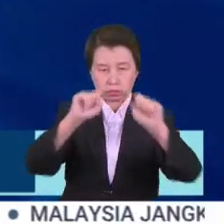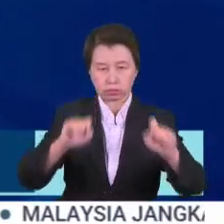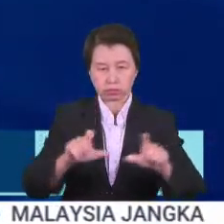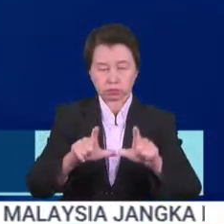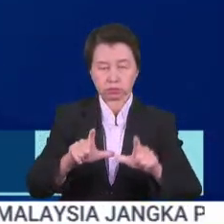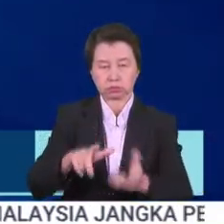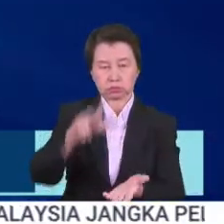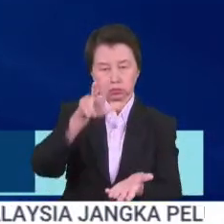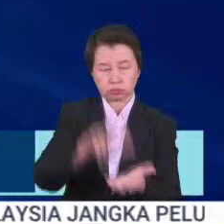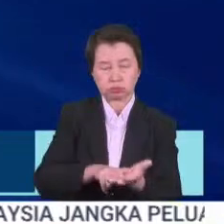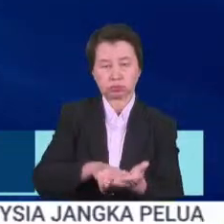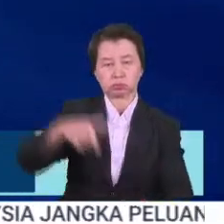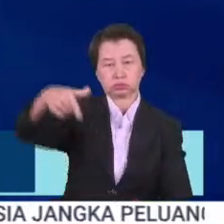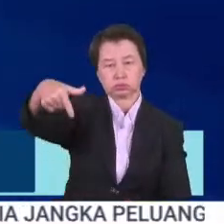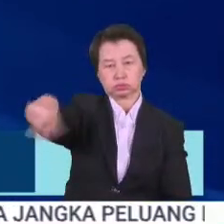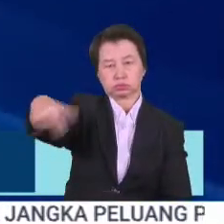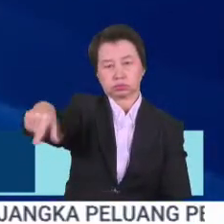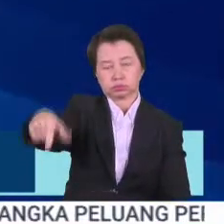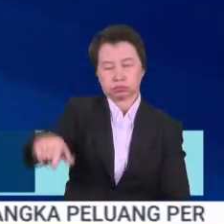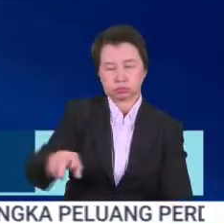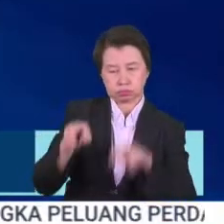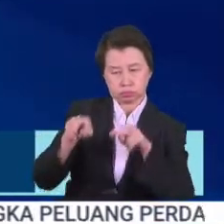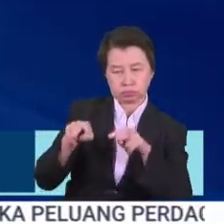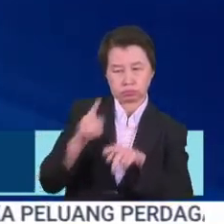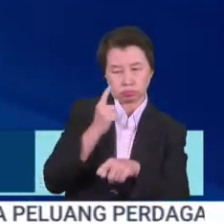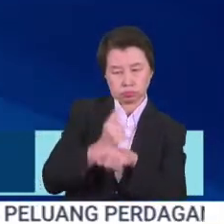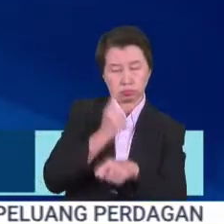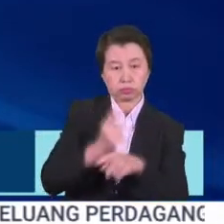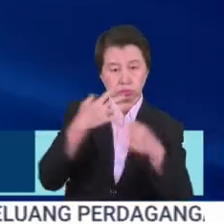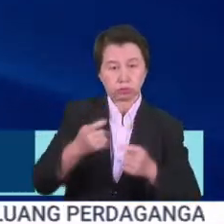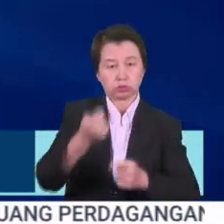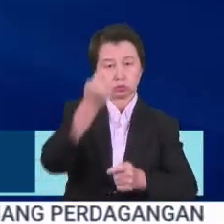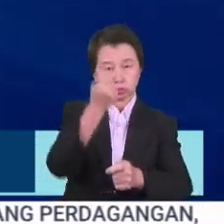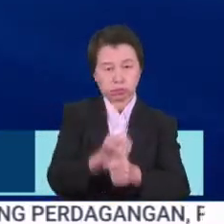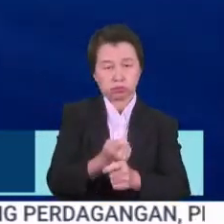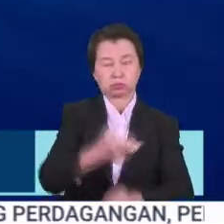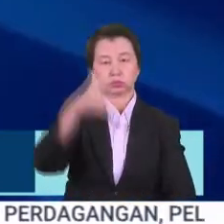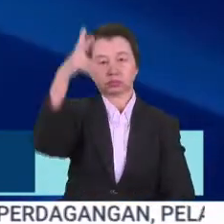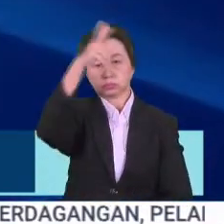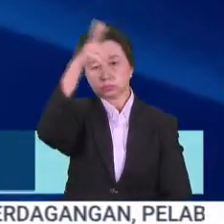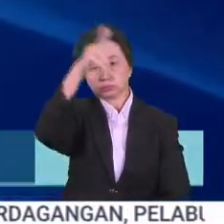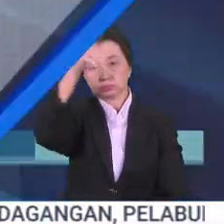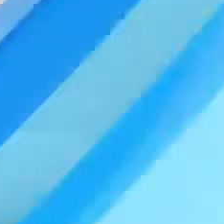pengesahan kualiti dan spesifikasi yang dipantau rapi dan telah ditetapkan kerajaan.